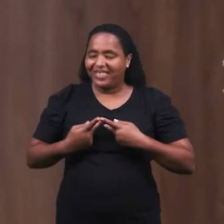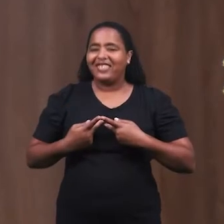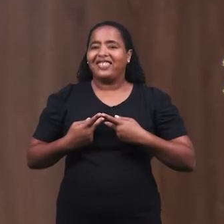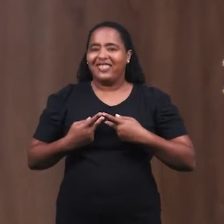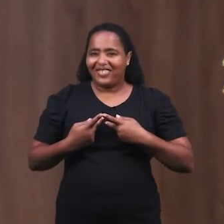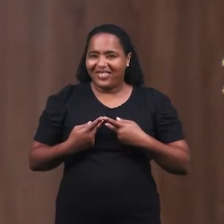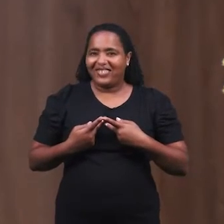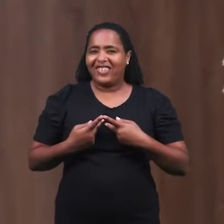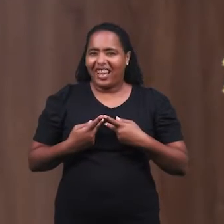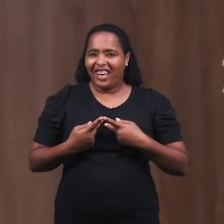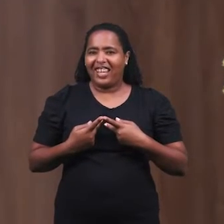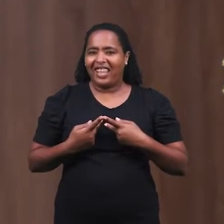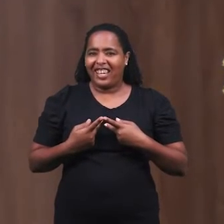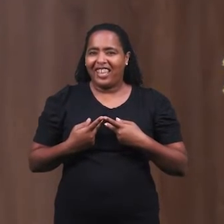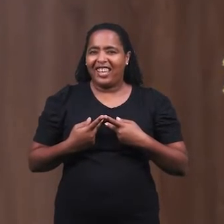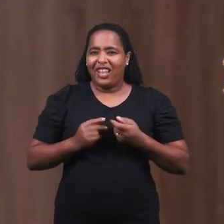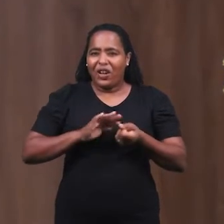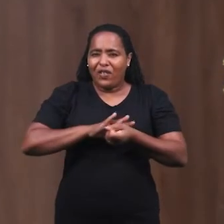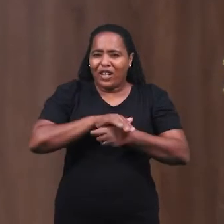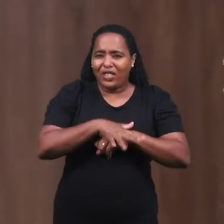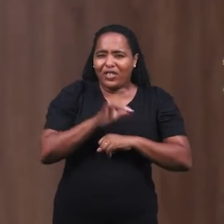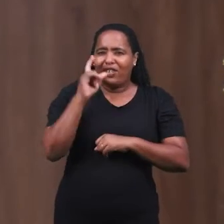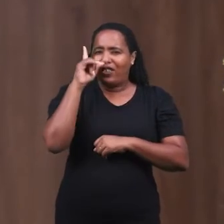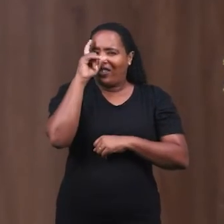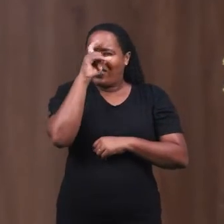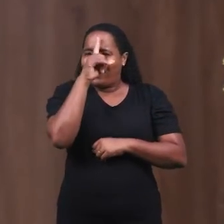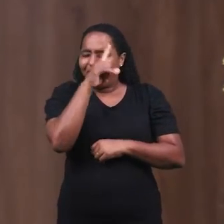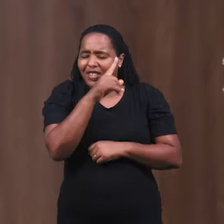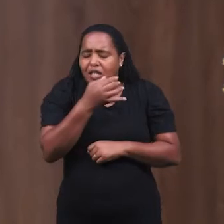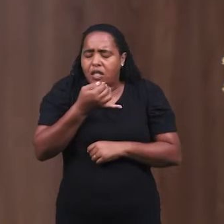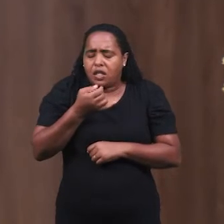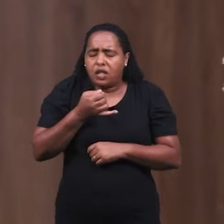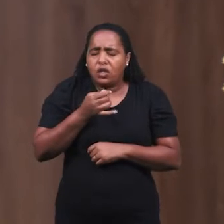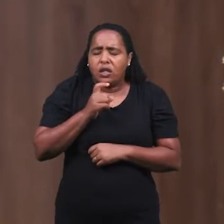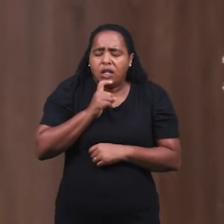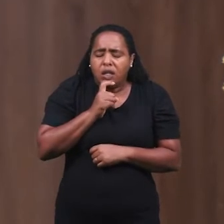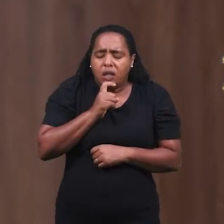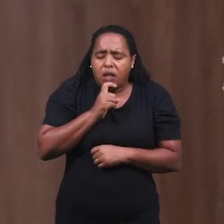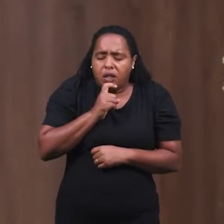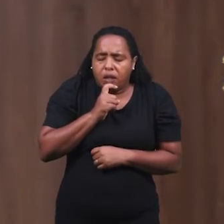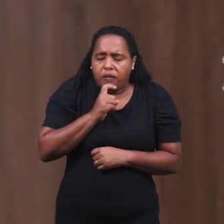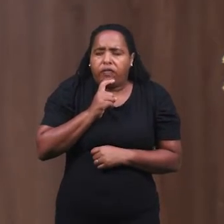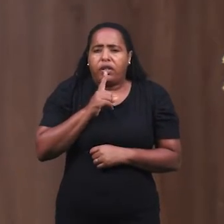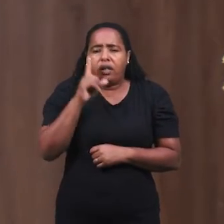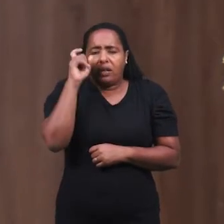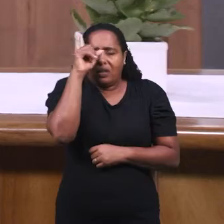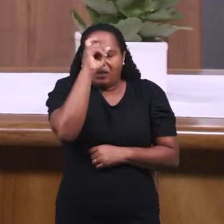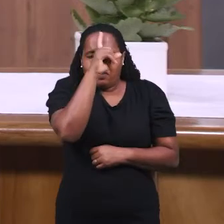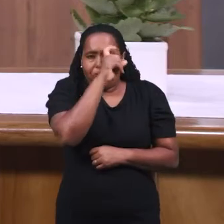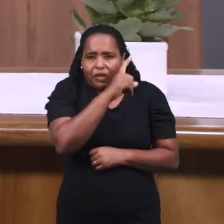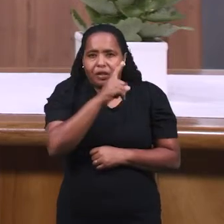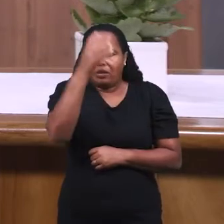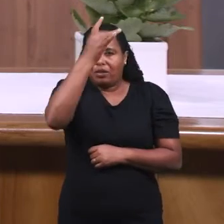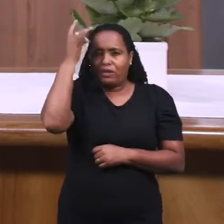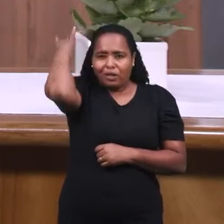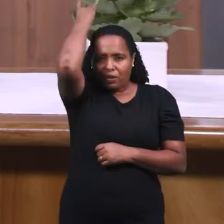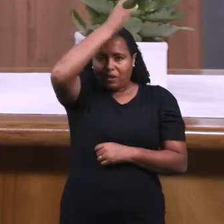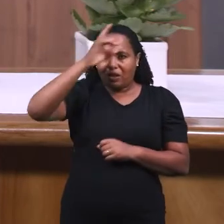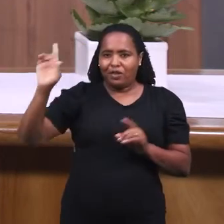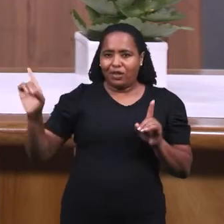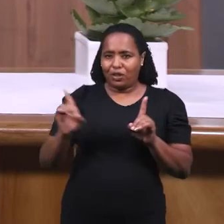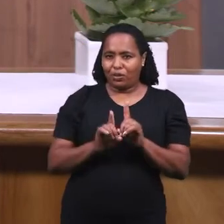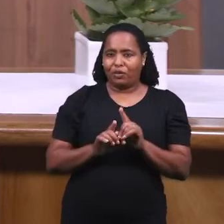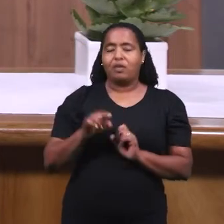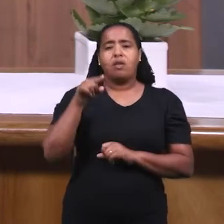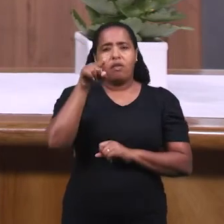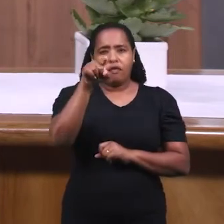Он всегда рядом с нами, чтобы в трудной ночи, в холодную ночь согревать нас.